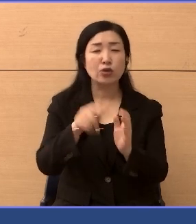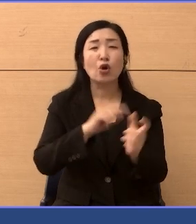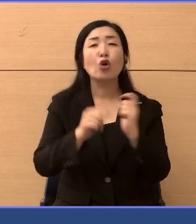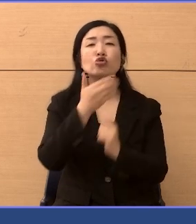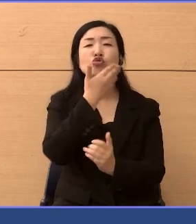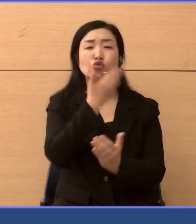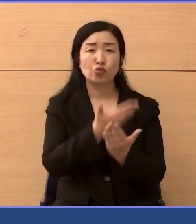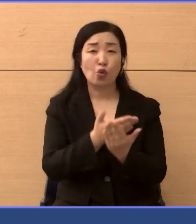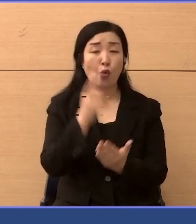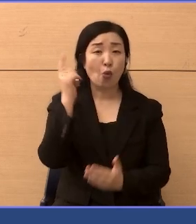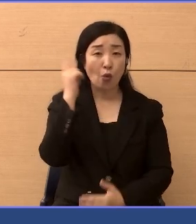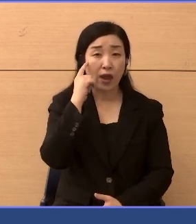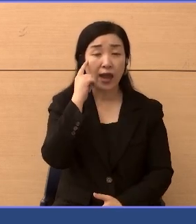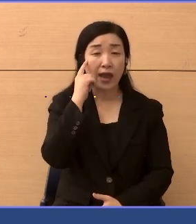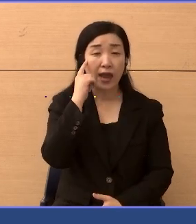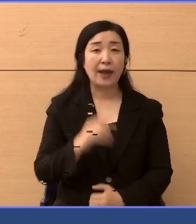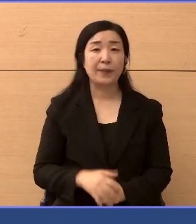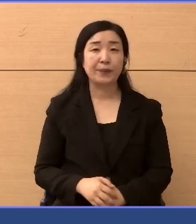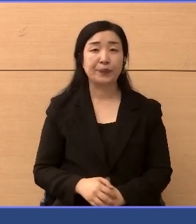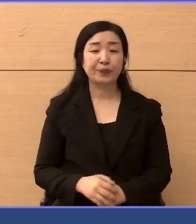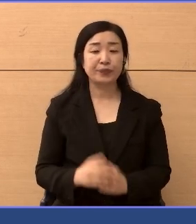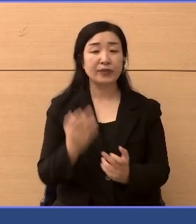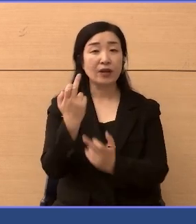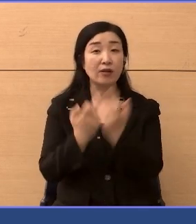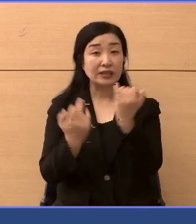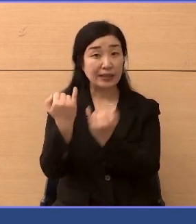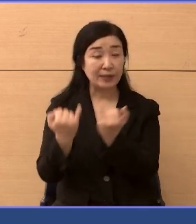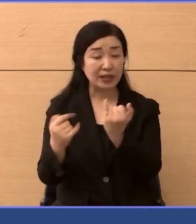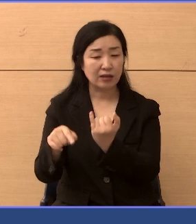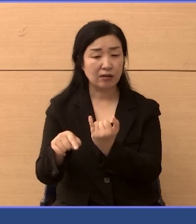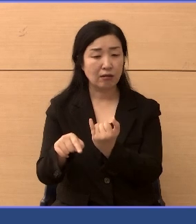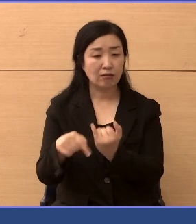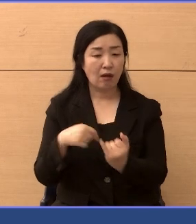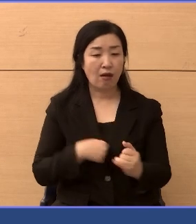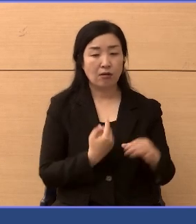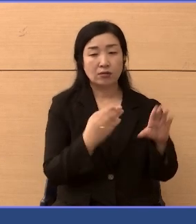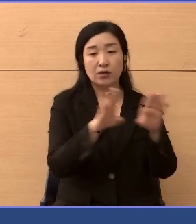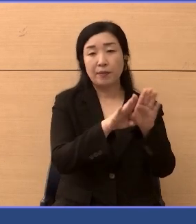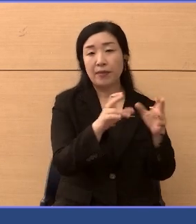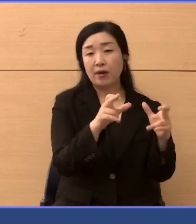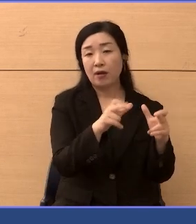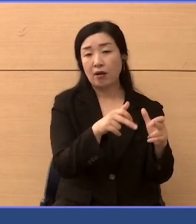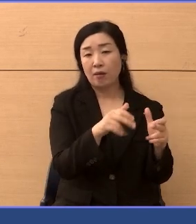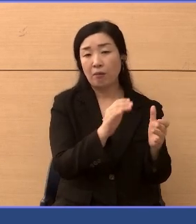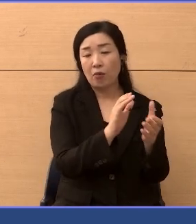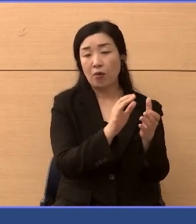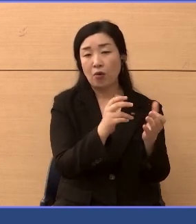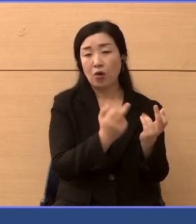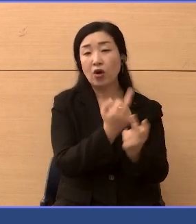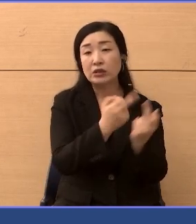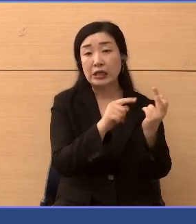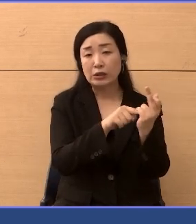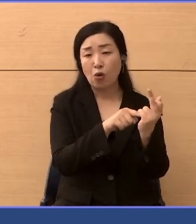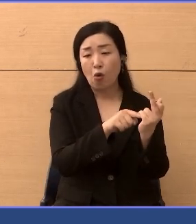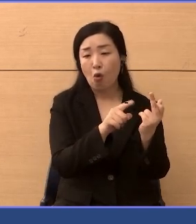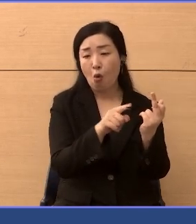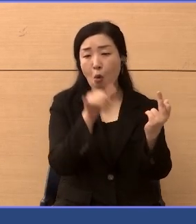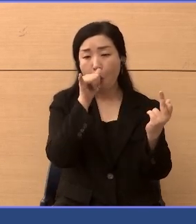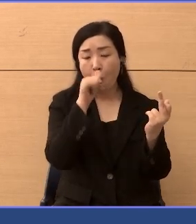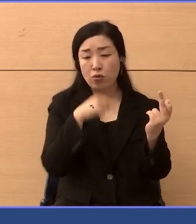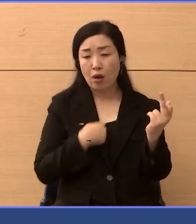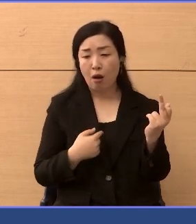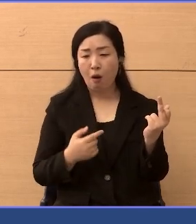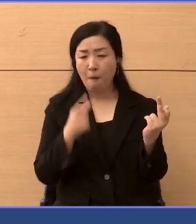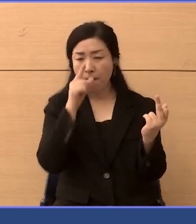a 자매들, brother or sister 아이들이 with autism and are 내가 sometimes 자폐가 embarrassed or 있는 don't 형제 want to 자매가 bring 있다라고 their 했을 때 조금 더 friend 민감해지고